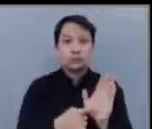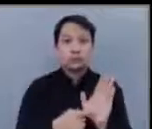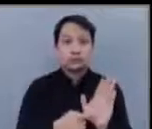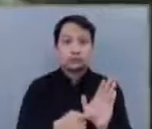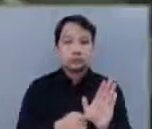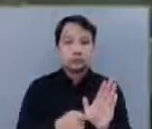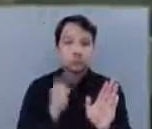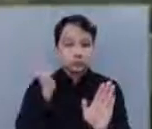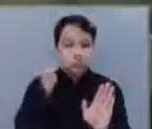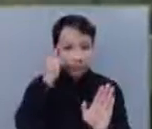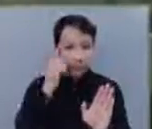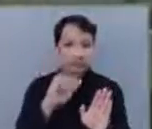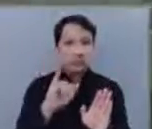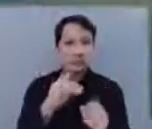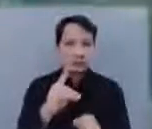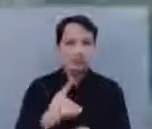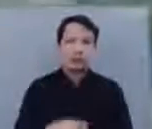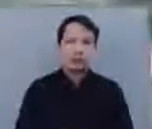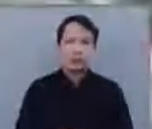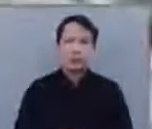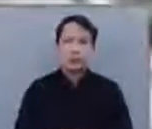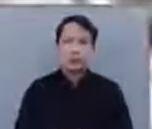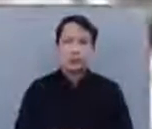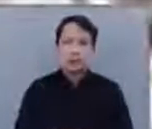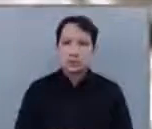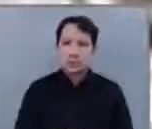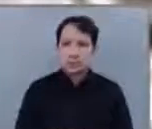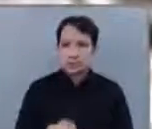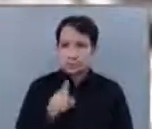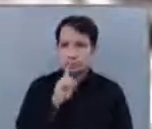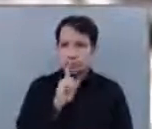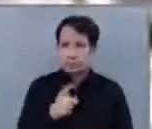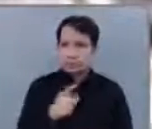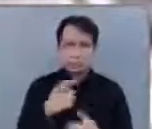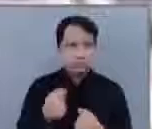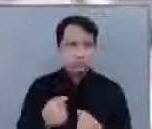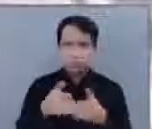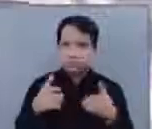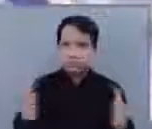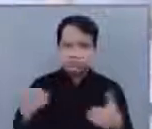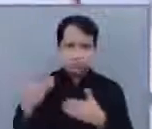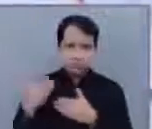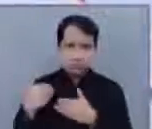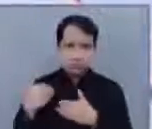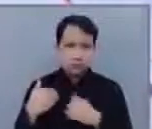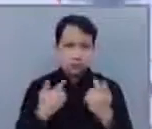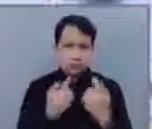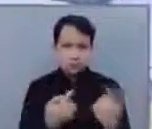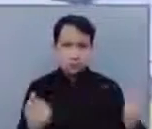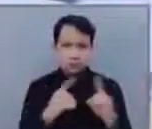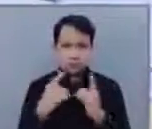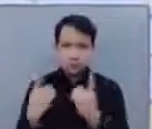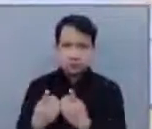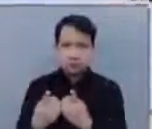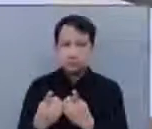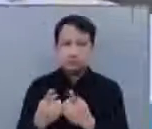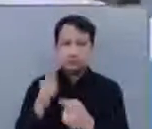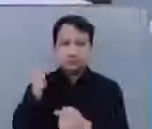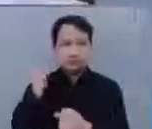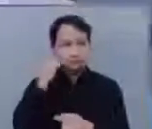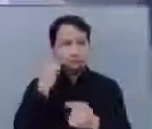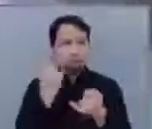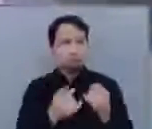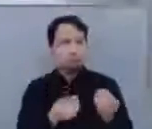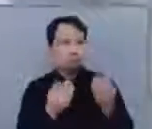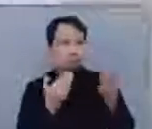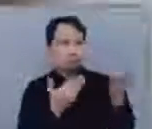ID. Malaking responsibilidad man ang pasan ng bawat kawani ng gobyerno, sa huli, naihahatid din ang mga